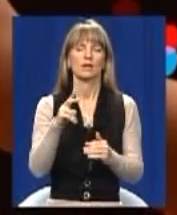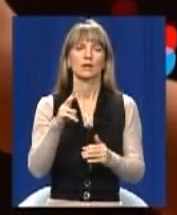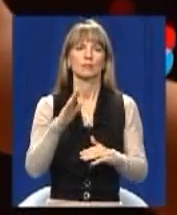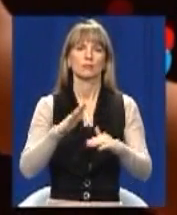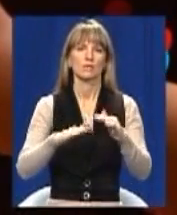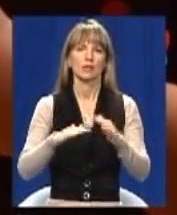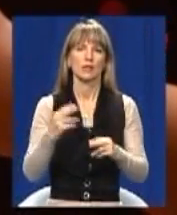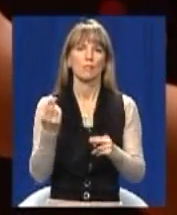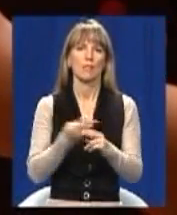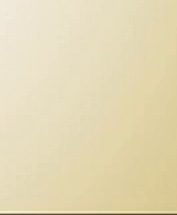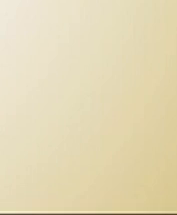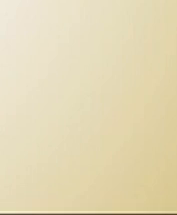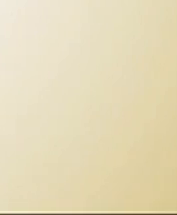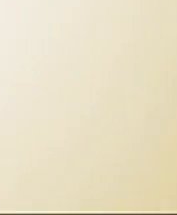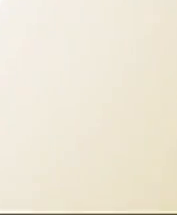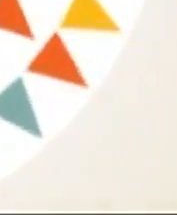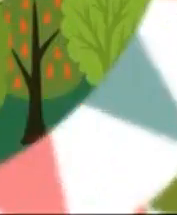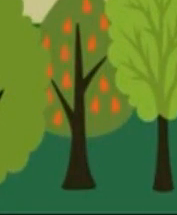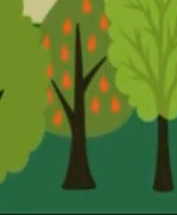практично бездимні.